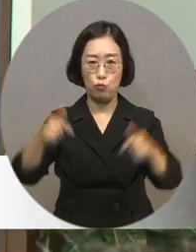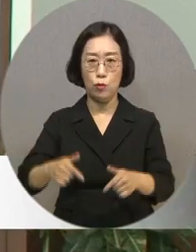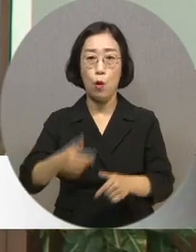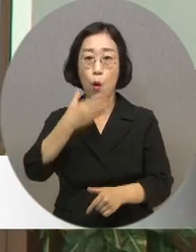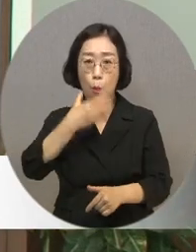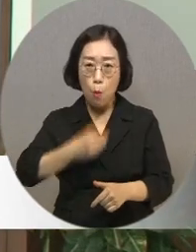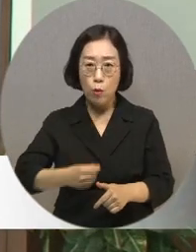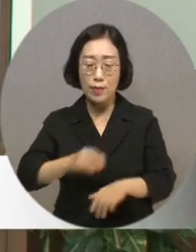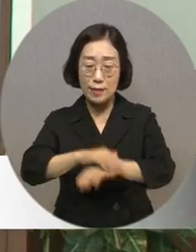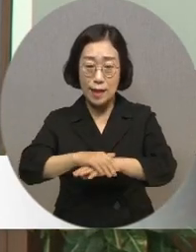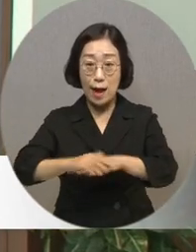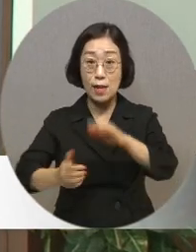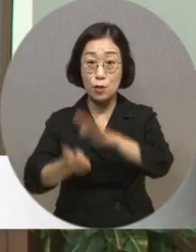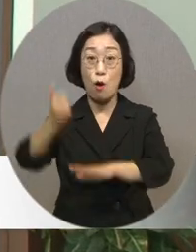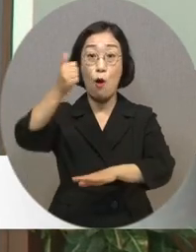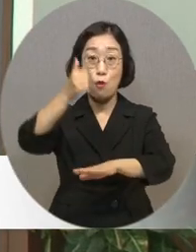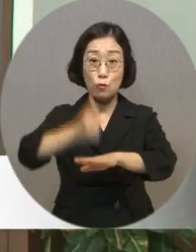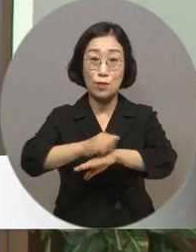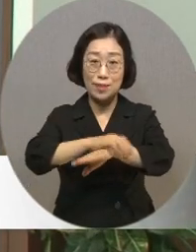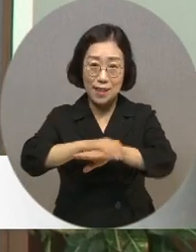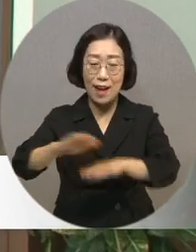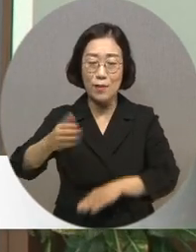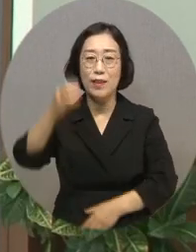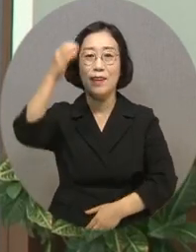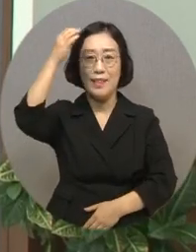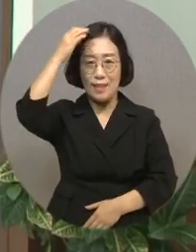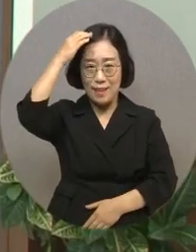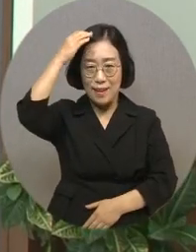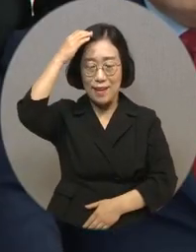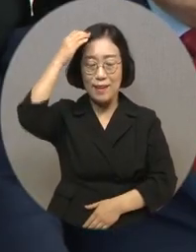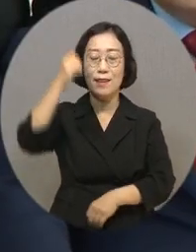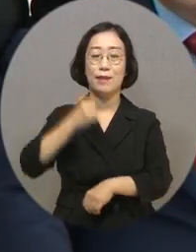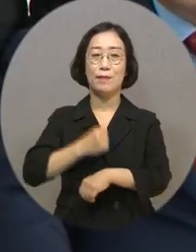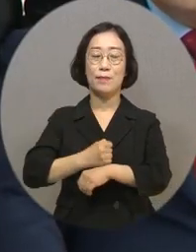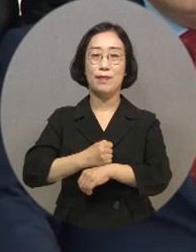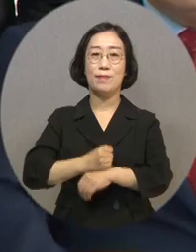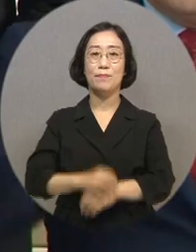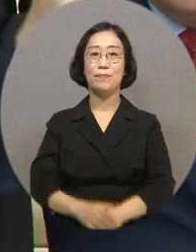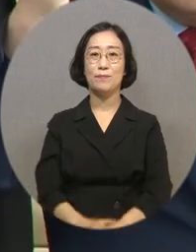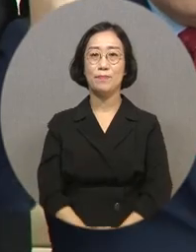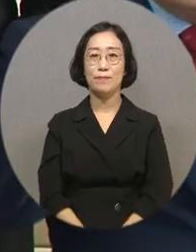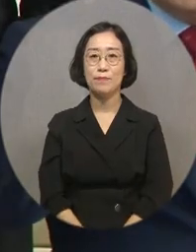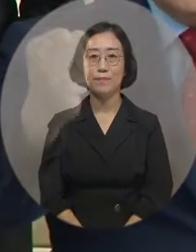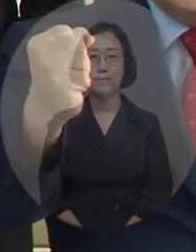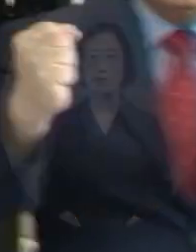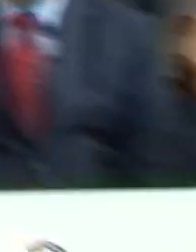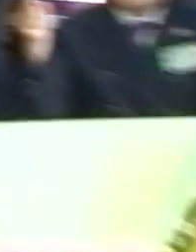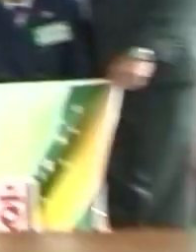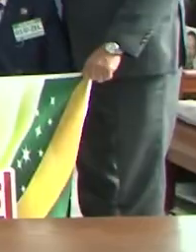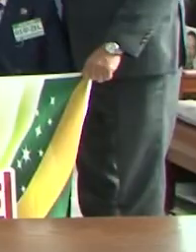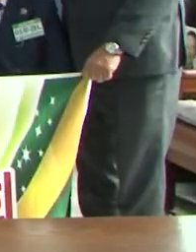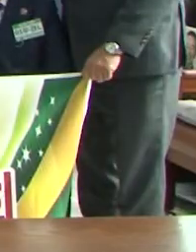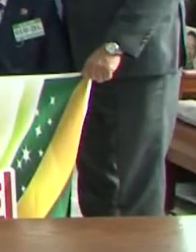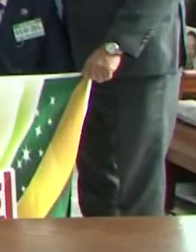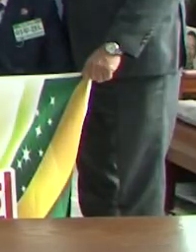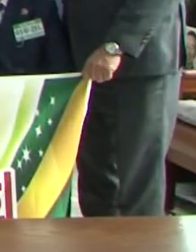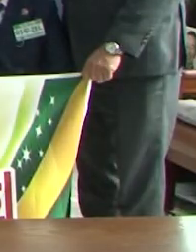복지 실현이 활발히 이어질 수 있기를 기대해봅니다. 복지TV 뉴스 황경남입니다.